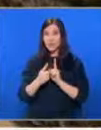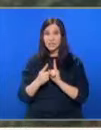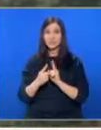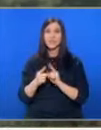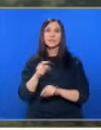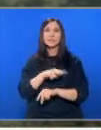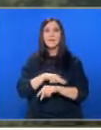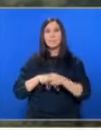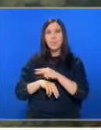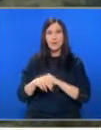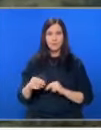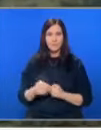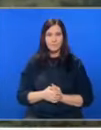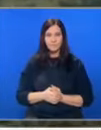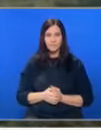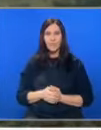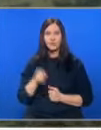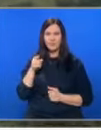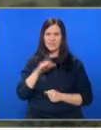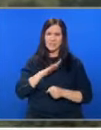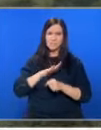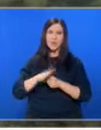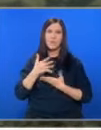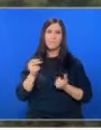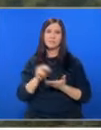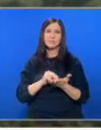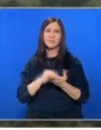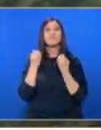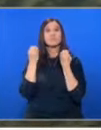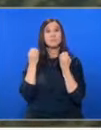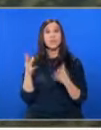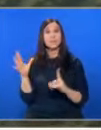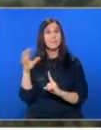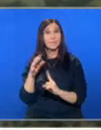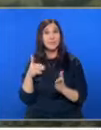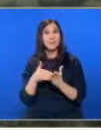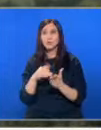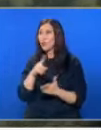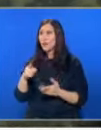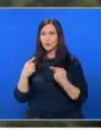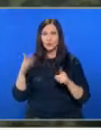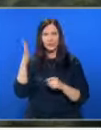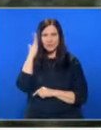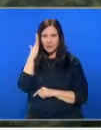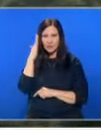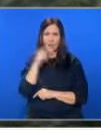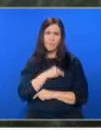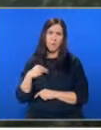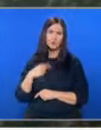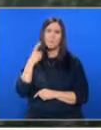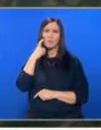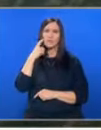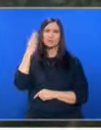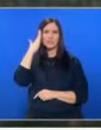пилоти. Это полная чушь. Това са пълни безмислици. Възможността за нападение срещу някои други страни, Полша,